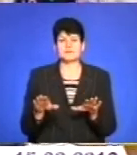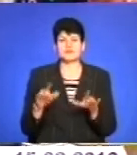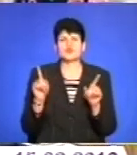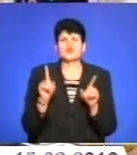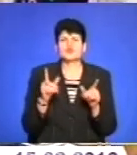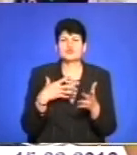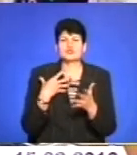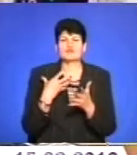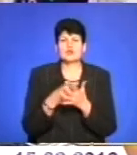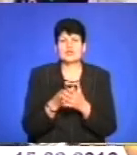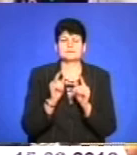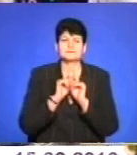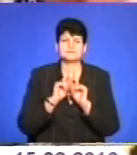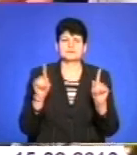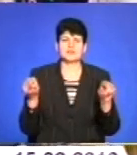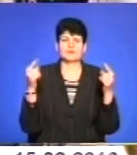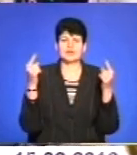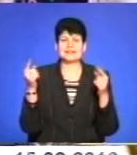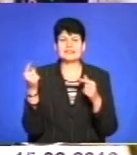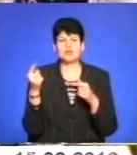щось своє створити, бо